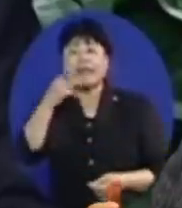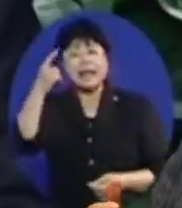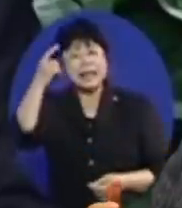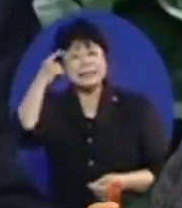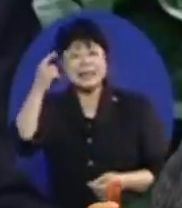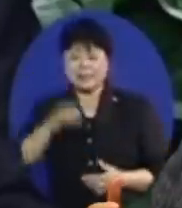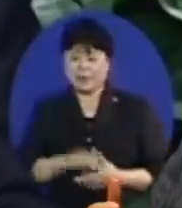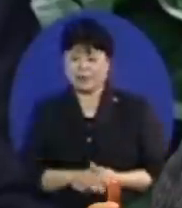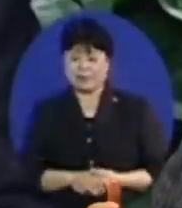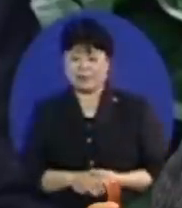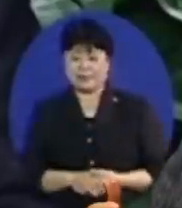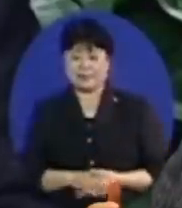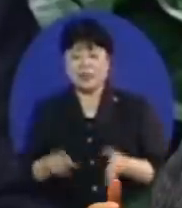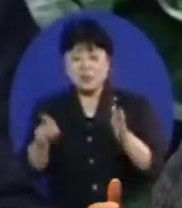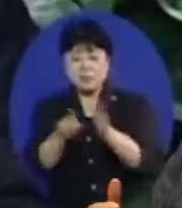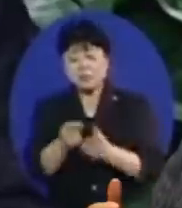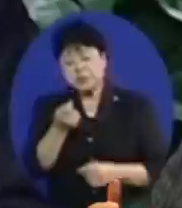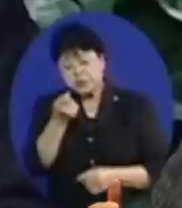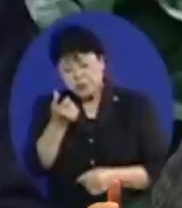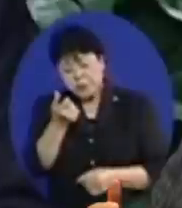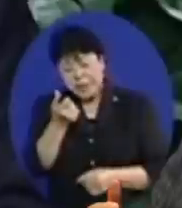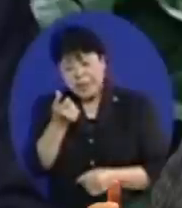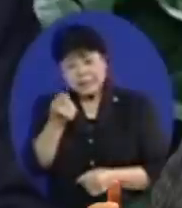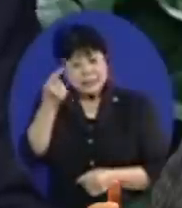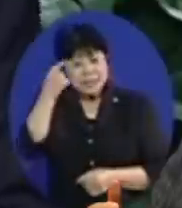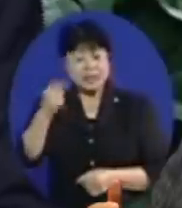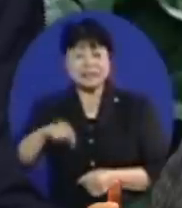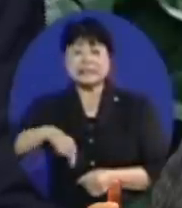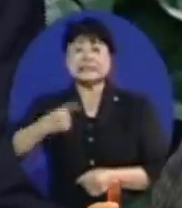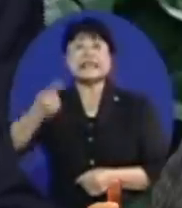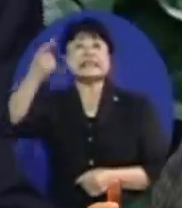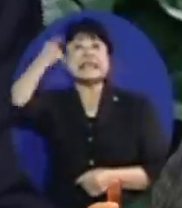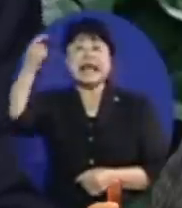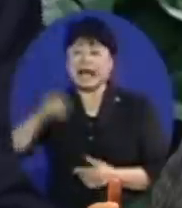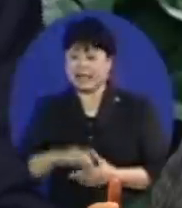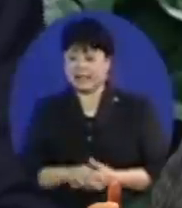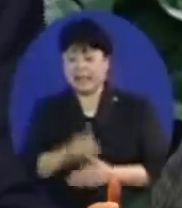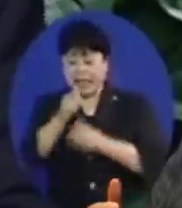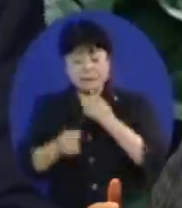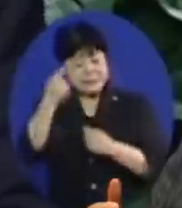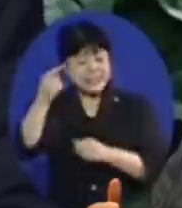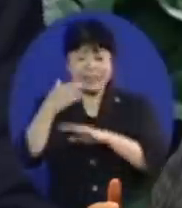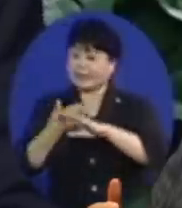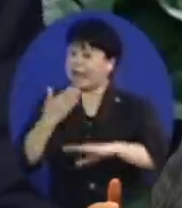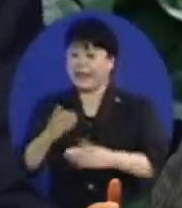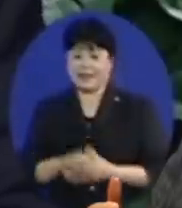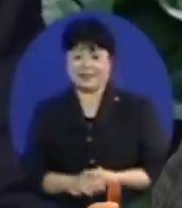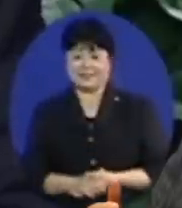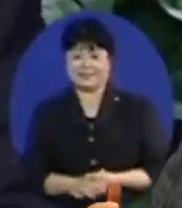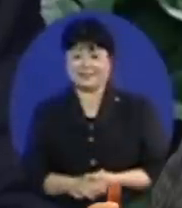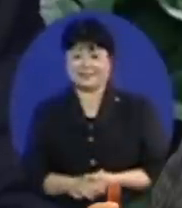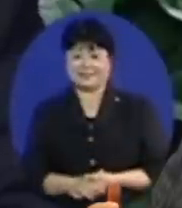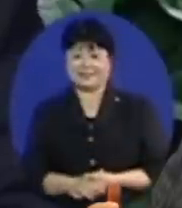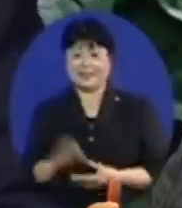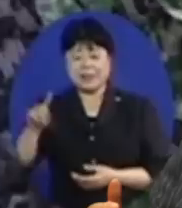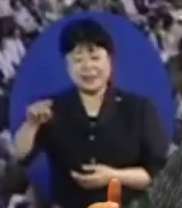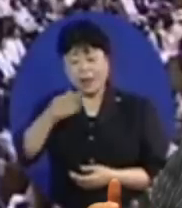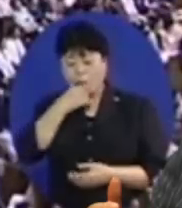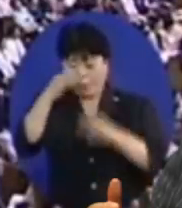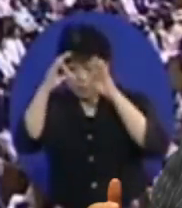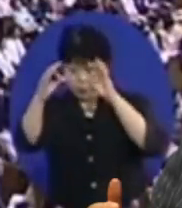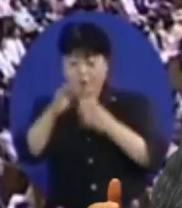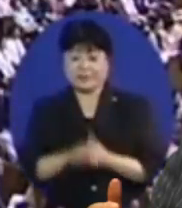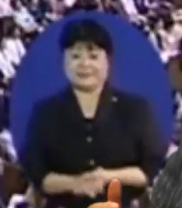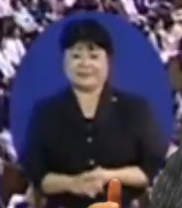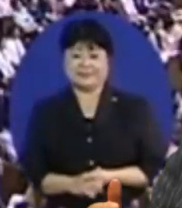생각하거나 믿음이 작다고 생각하는 것은 자기 생각이지 하나님 생각 아닙니다. 마태복음 6장